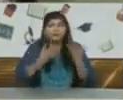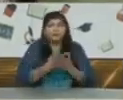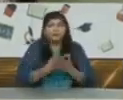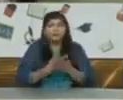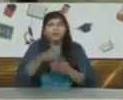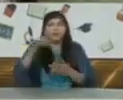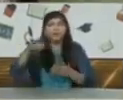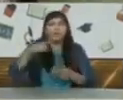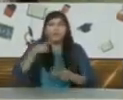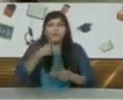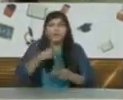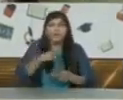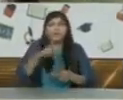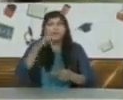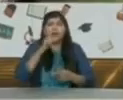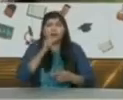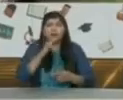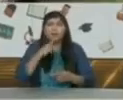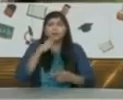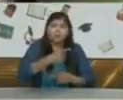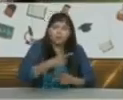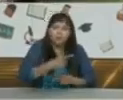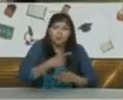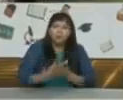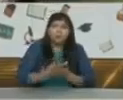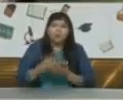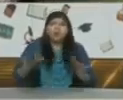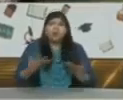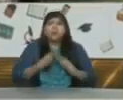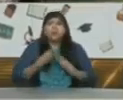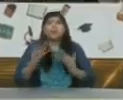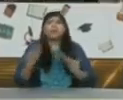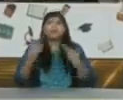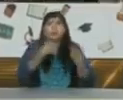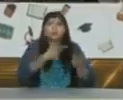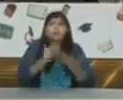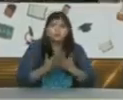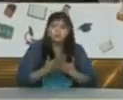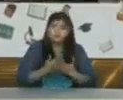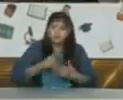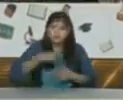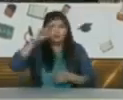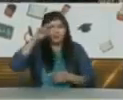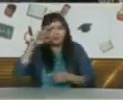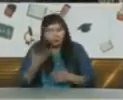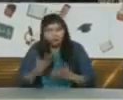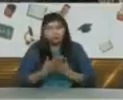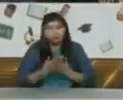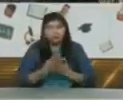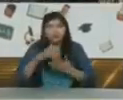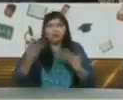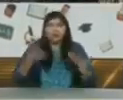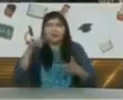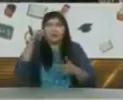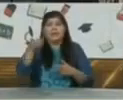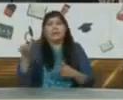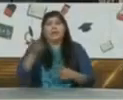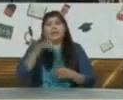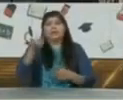करके मैं पेरेंट्स से कहना चाहता हूं, आपने क्या करके रख दिया है? मैं समझता हूं कि ये सबसे बड़ी गलती